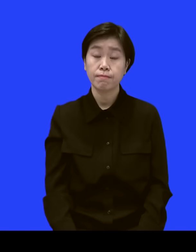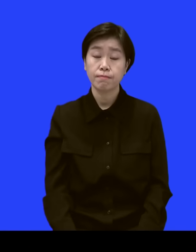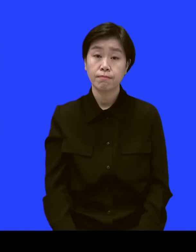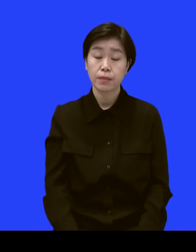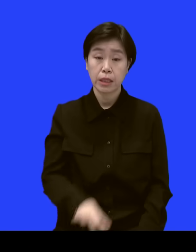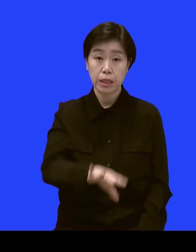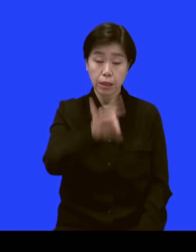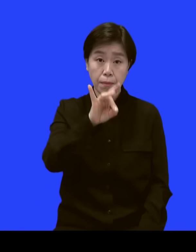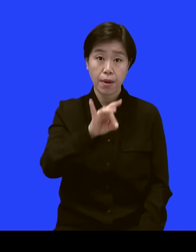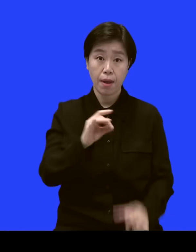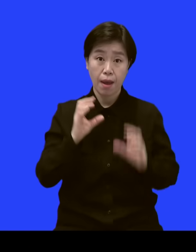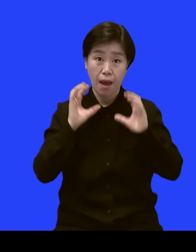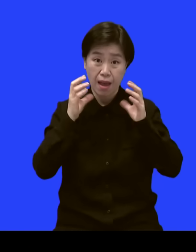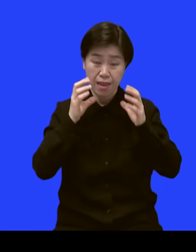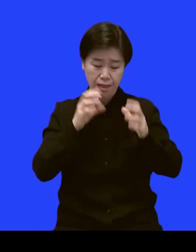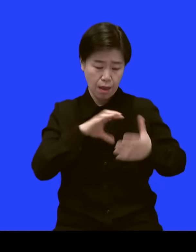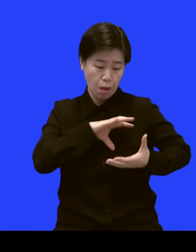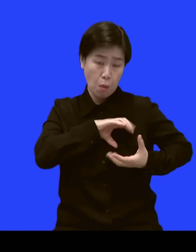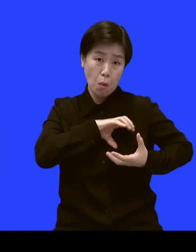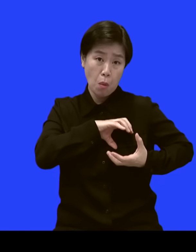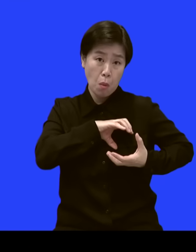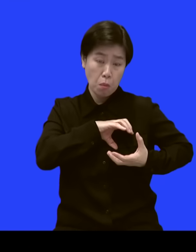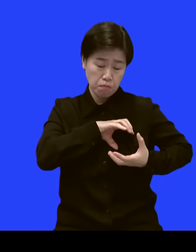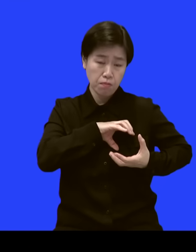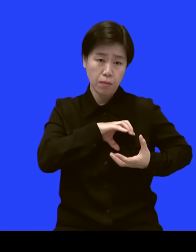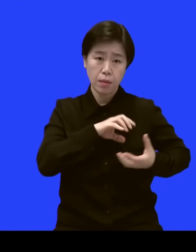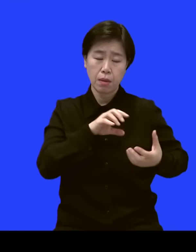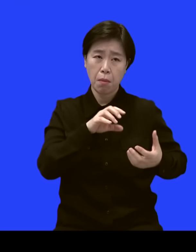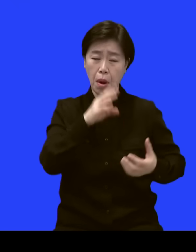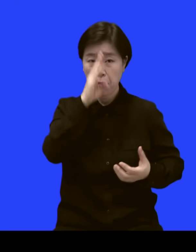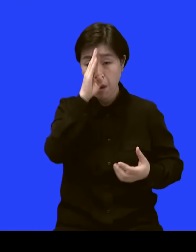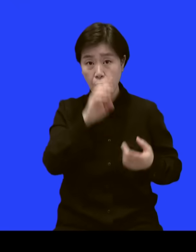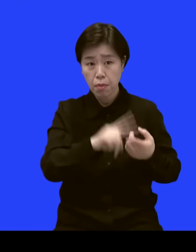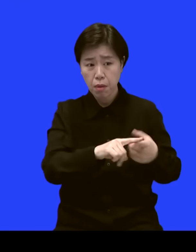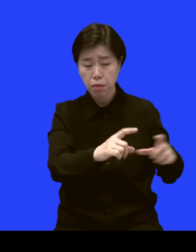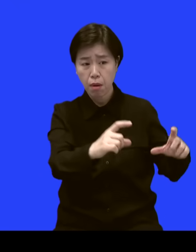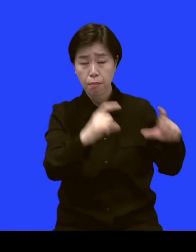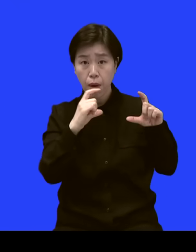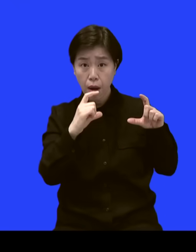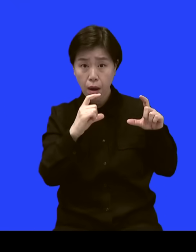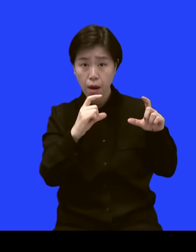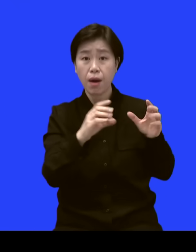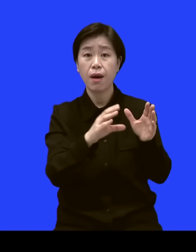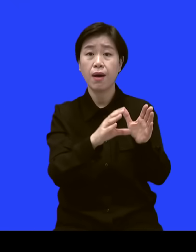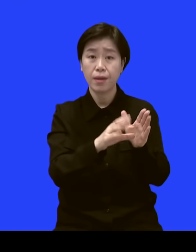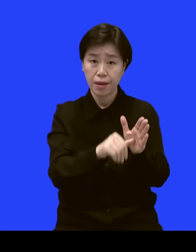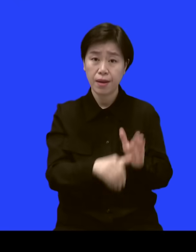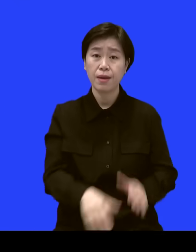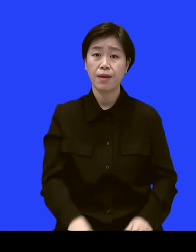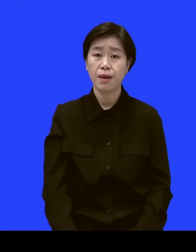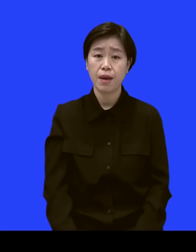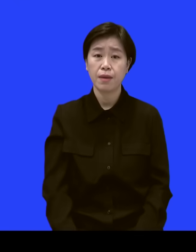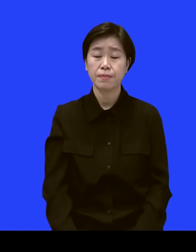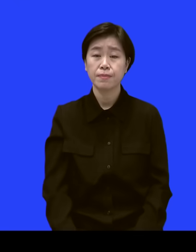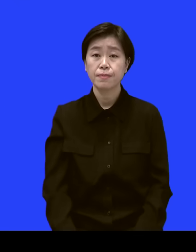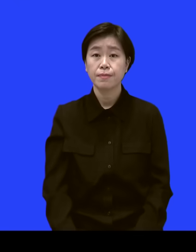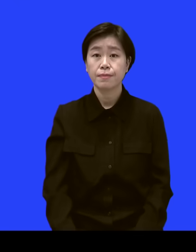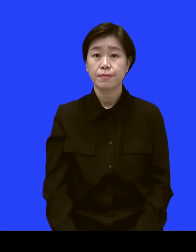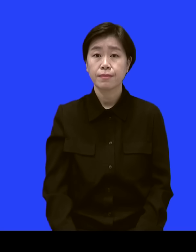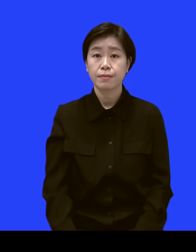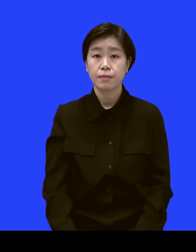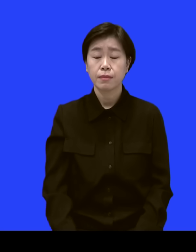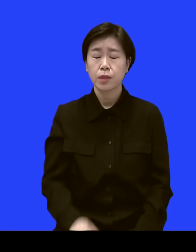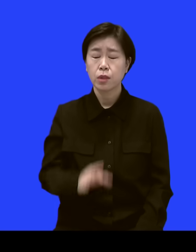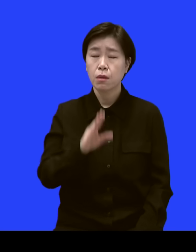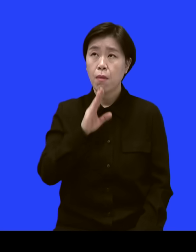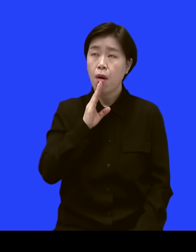진단을 받았을 때 생후 조리원에서 이제 받았거든요. 아이가 이래서 이제 대학병원으로 가서 수술을 해야 된다. 근데